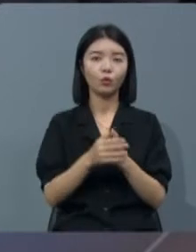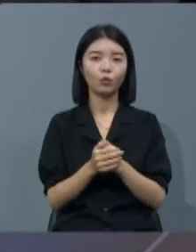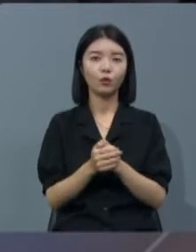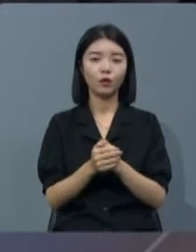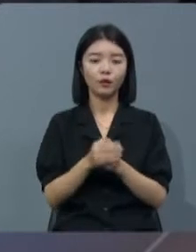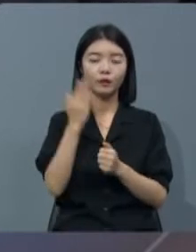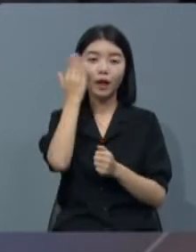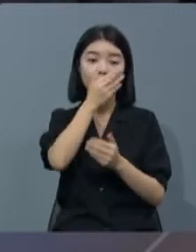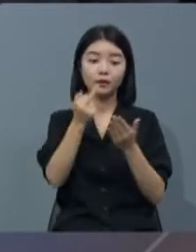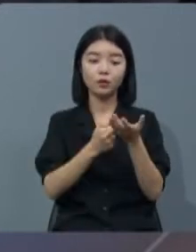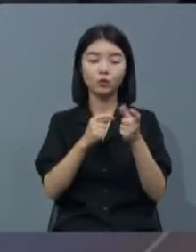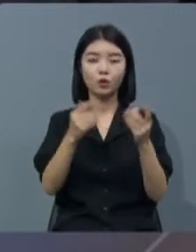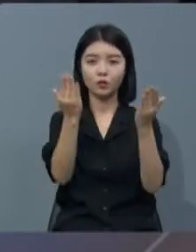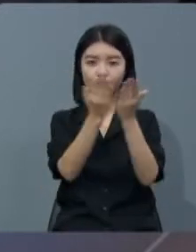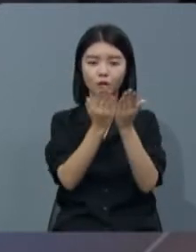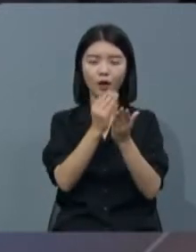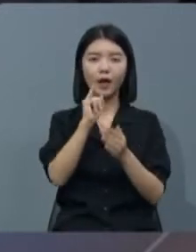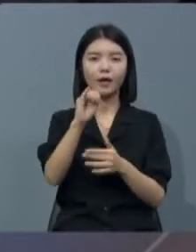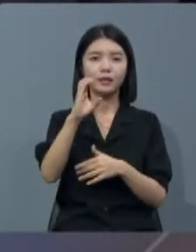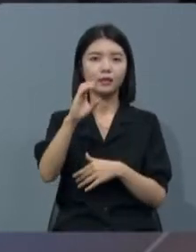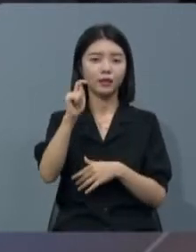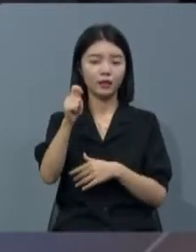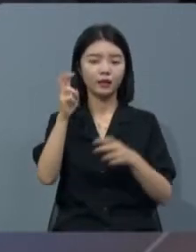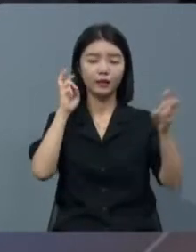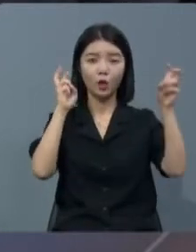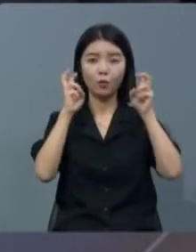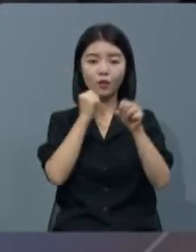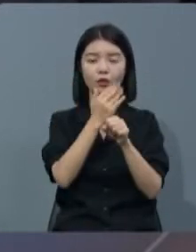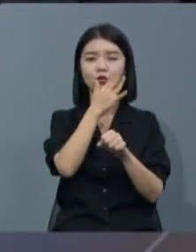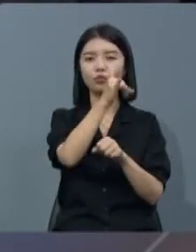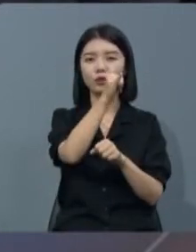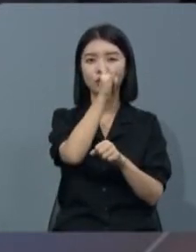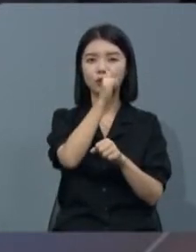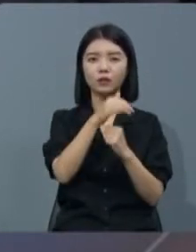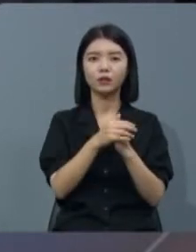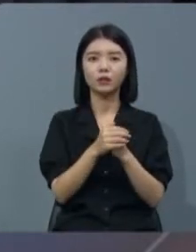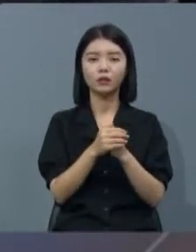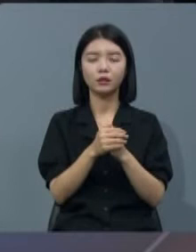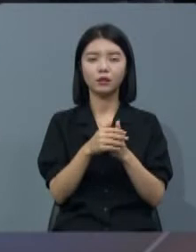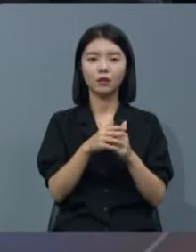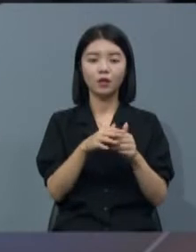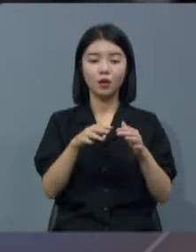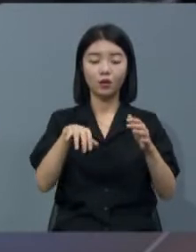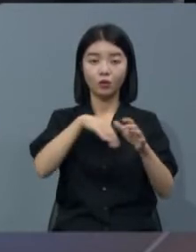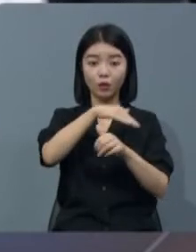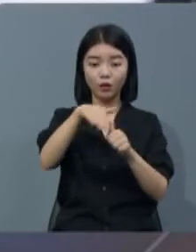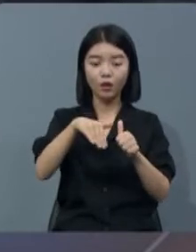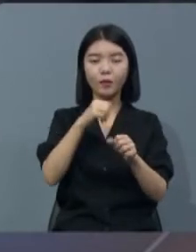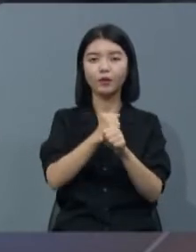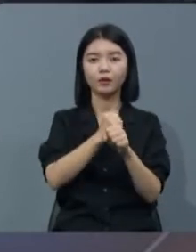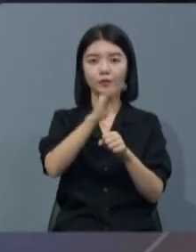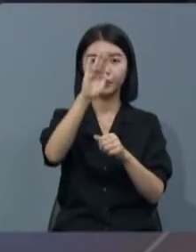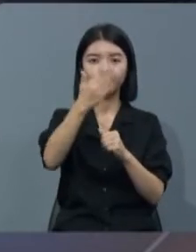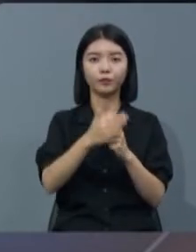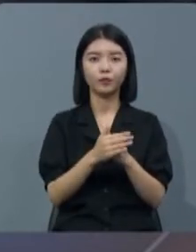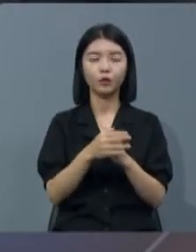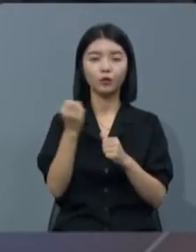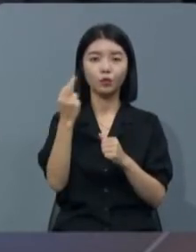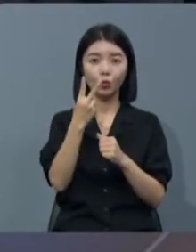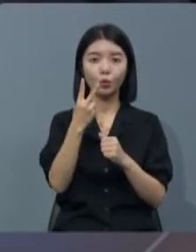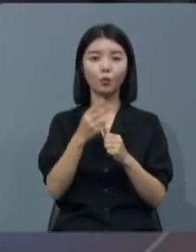제주에 적합한 ICT 기업을 유치할 수 있는 여건을 조성하겠습니다. 또